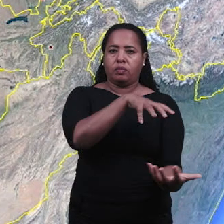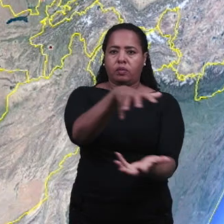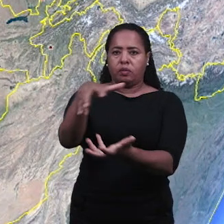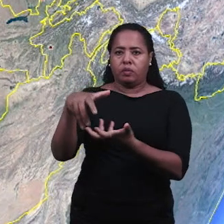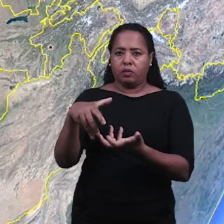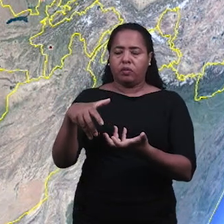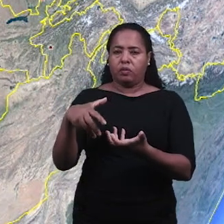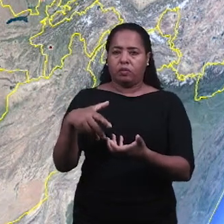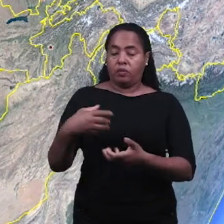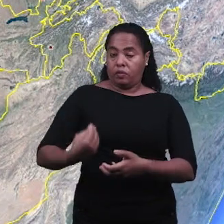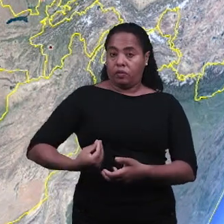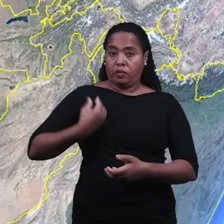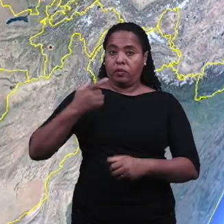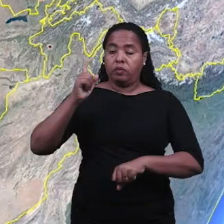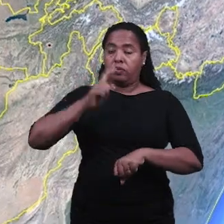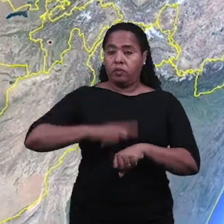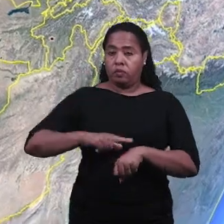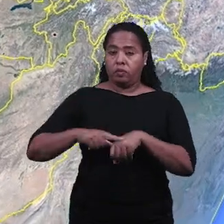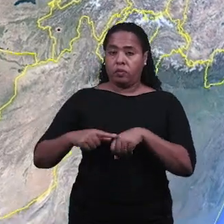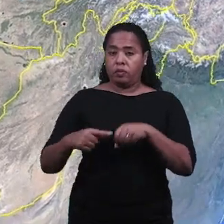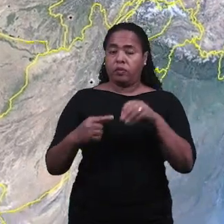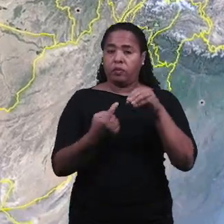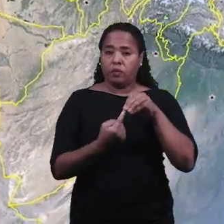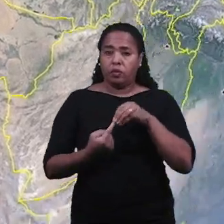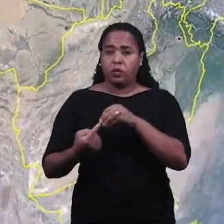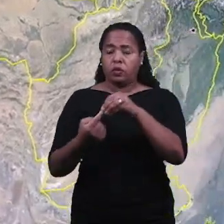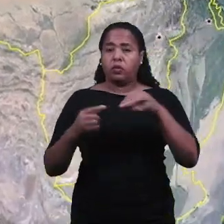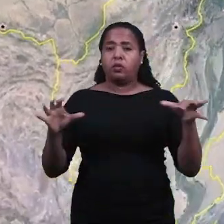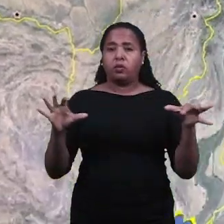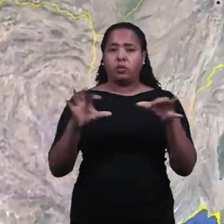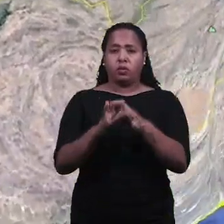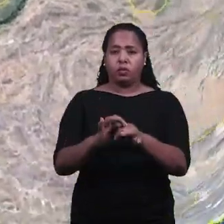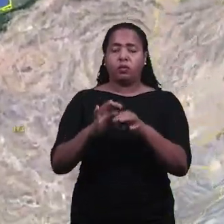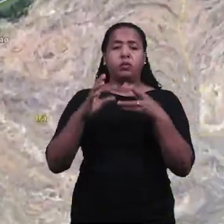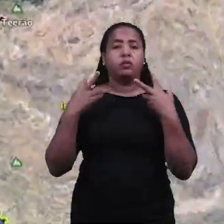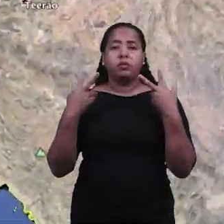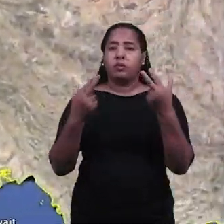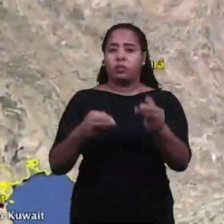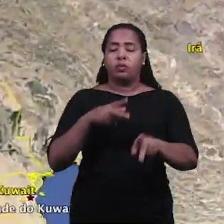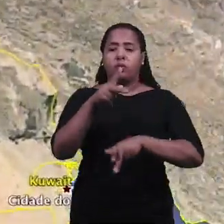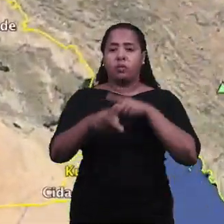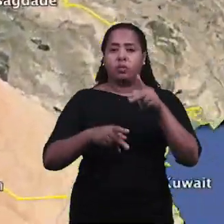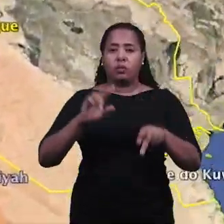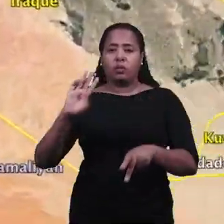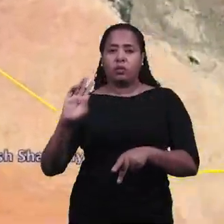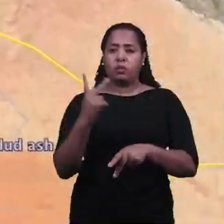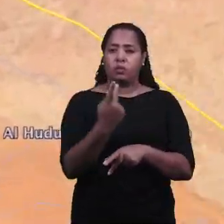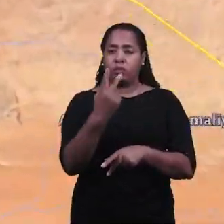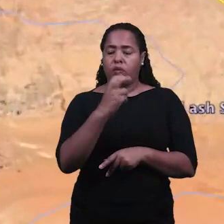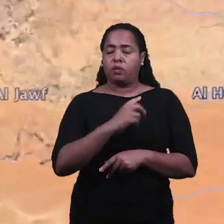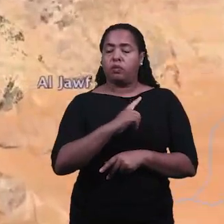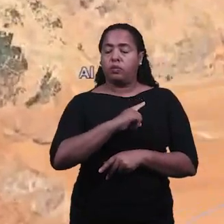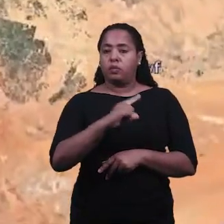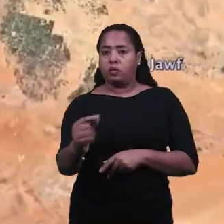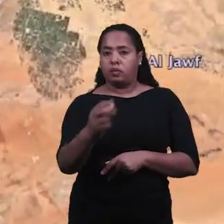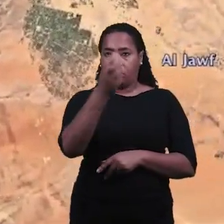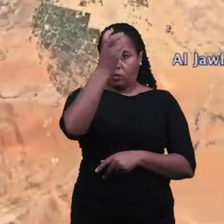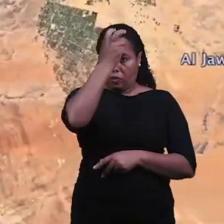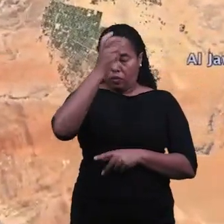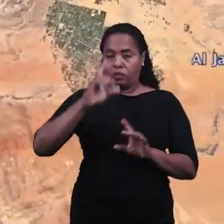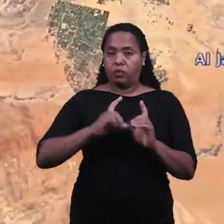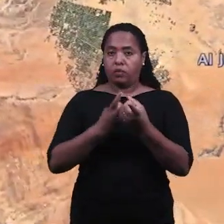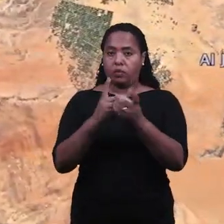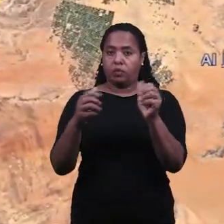un moment d'unité et de communion, comme l'ont vécu les Hébreux à leur sortie d'Égypte et les disciples avec le